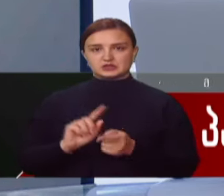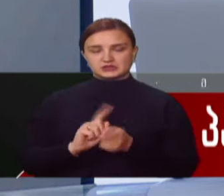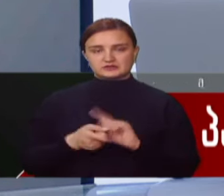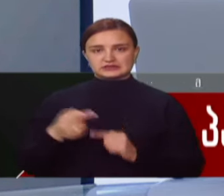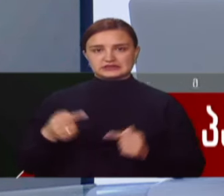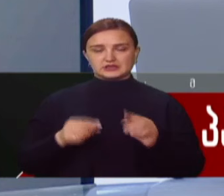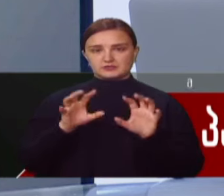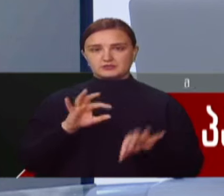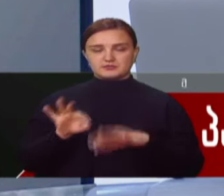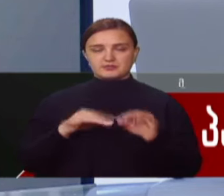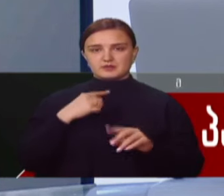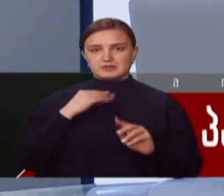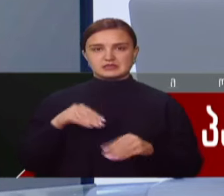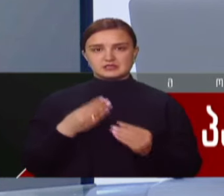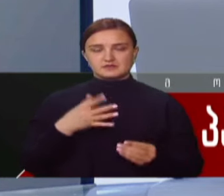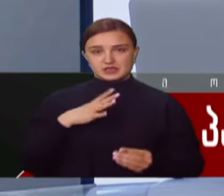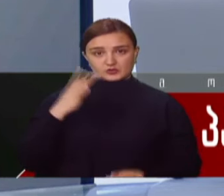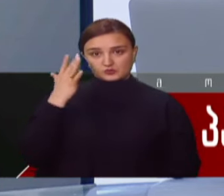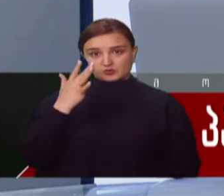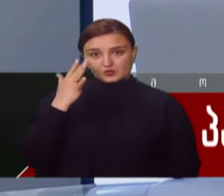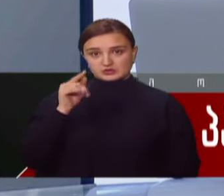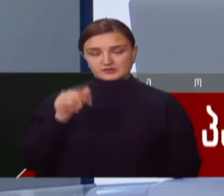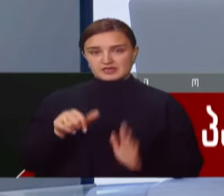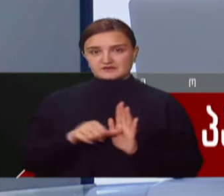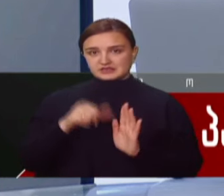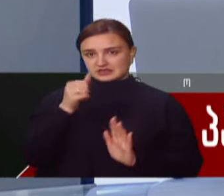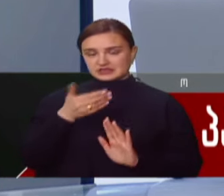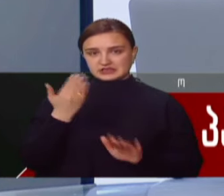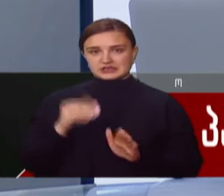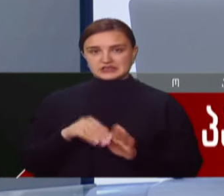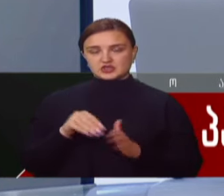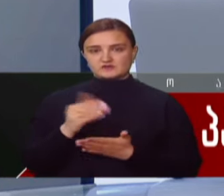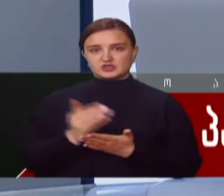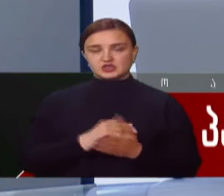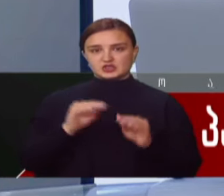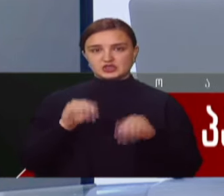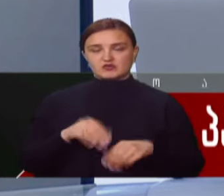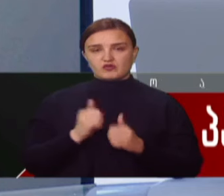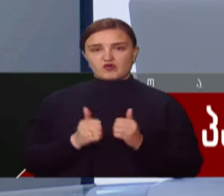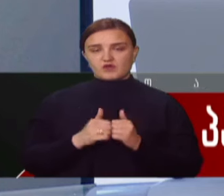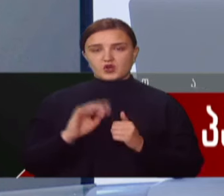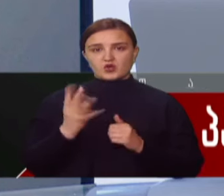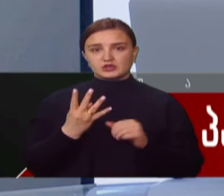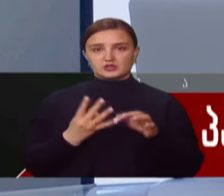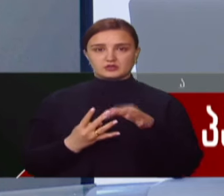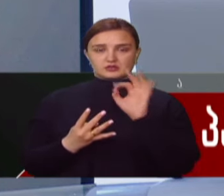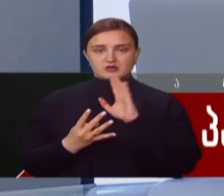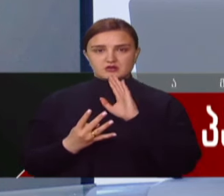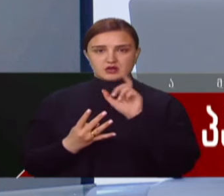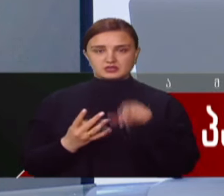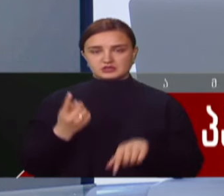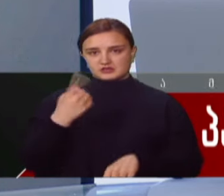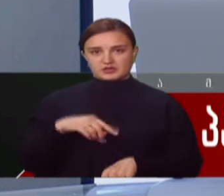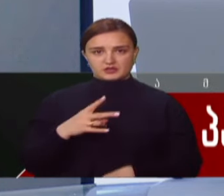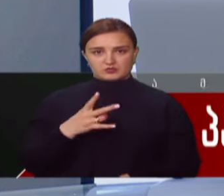sadavok ano proiecte hmasad lebs cartul iotsneba romulmați exisris in sarcenos siebis șed genises covalot hel. Și calebis opna saul de